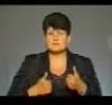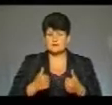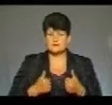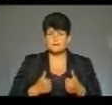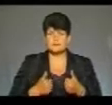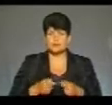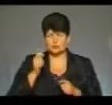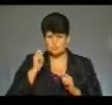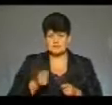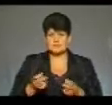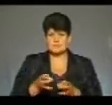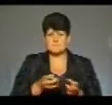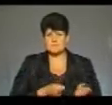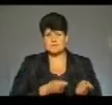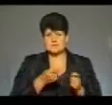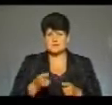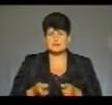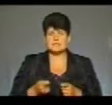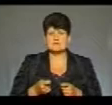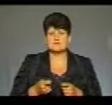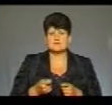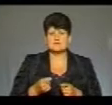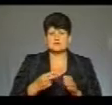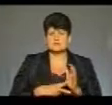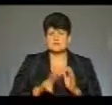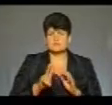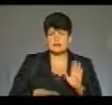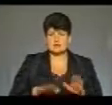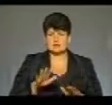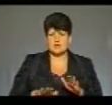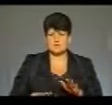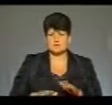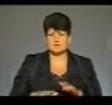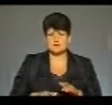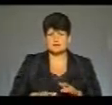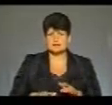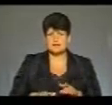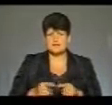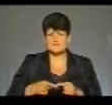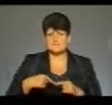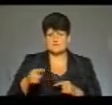кувалди потрібно перемістити балку вагою 72,5 кілограми на відстань 1 метра.